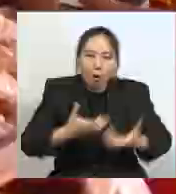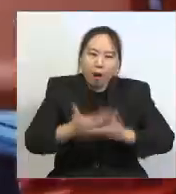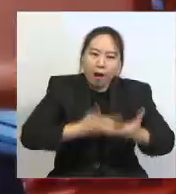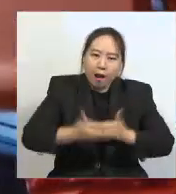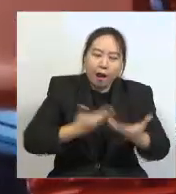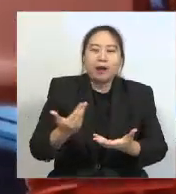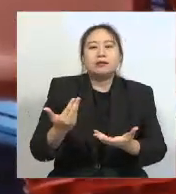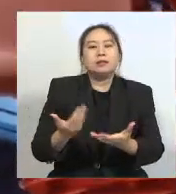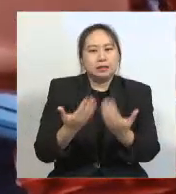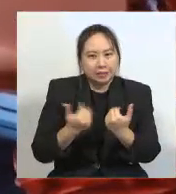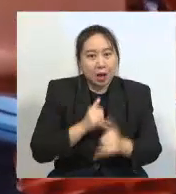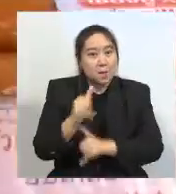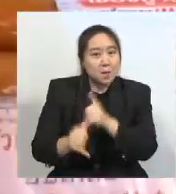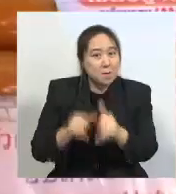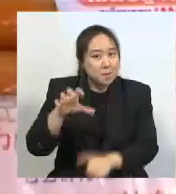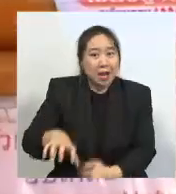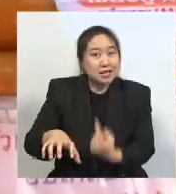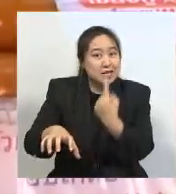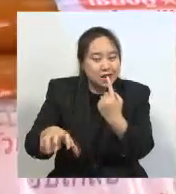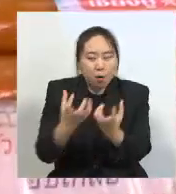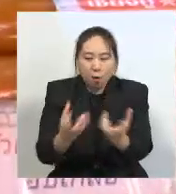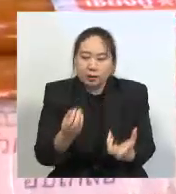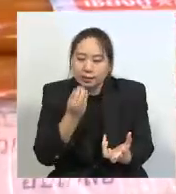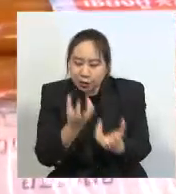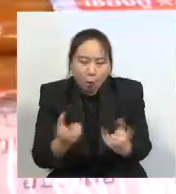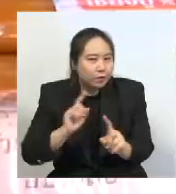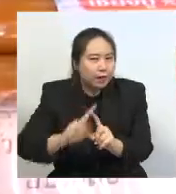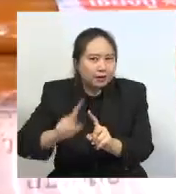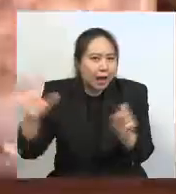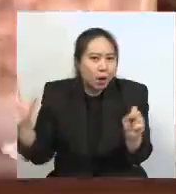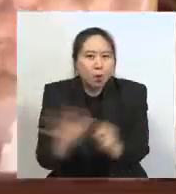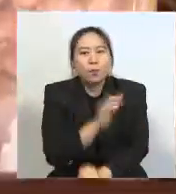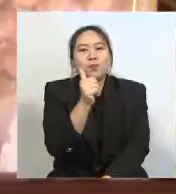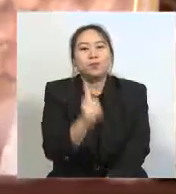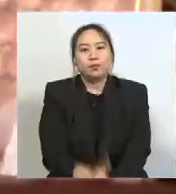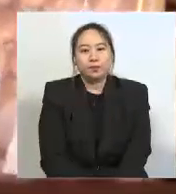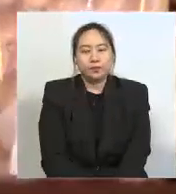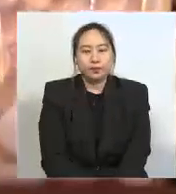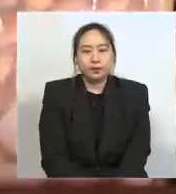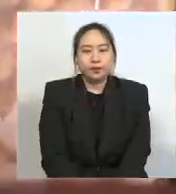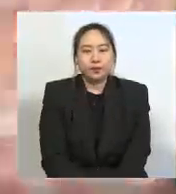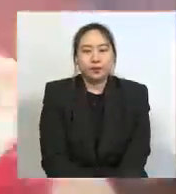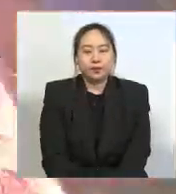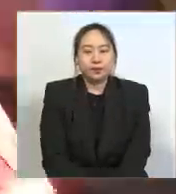แห้งเรียกได้ว่ามาที่เดียวได้ทั้งของกินของใช้ครบวงจรค่ะ